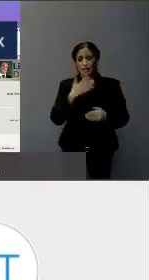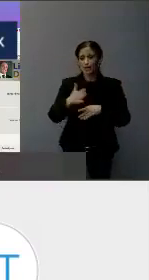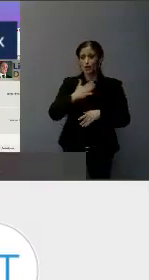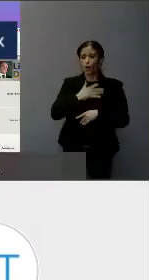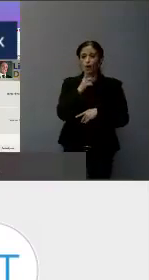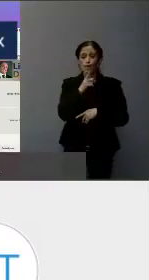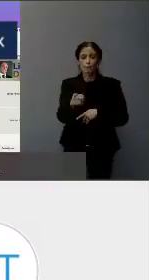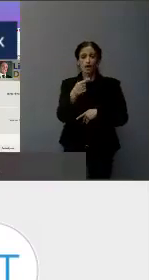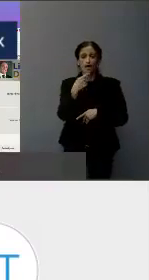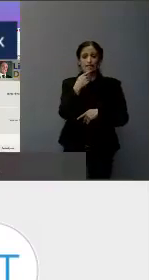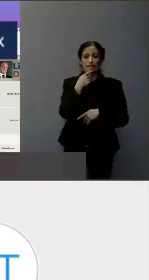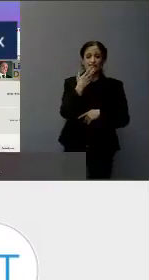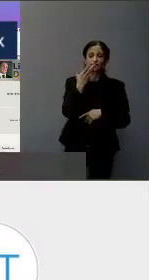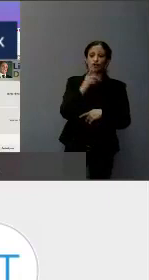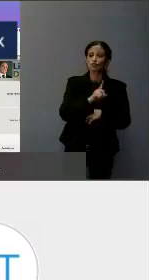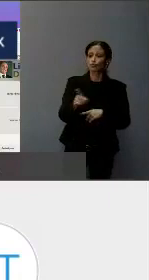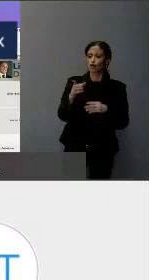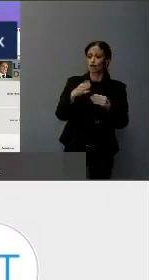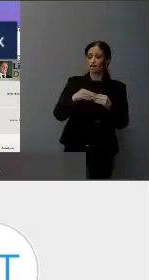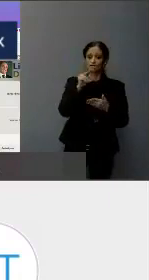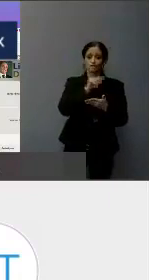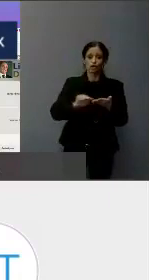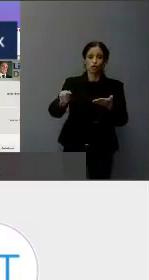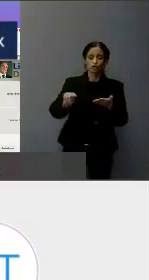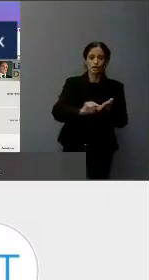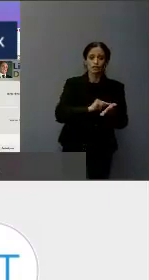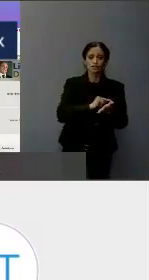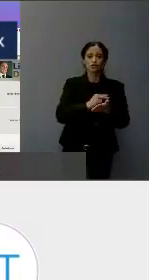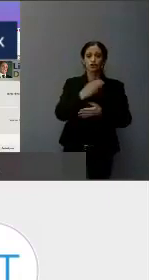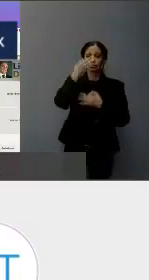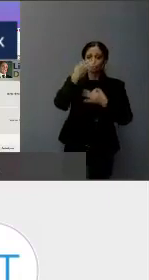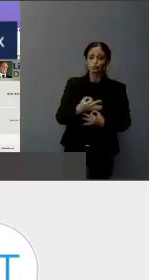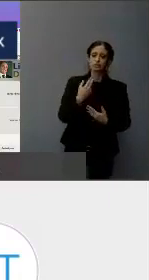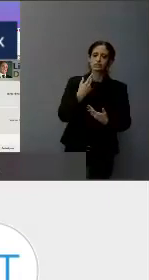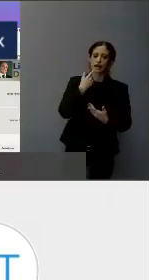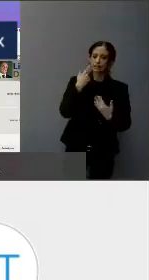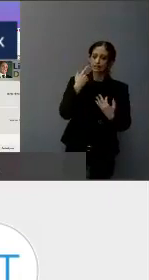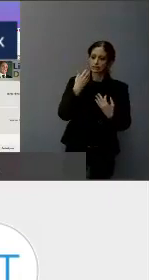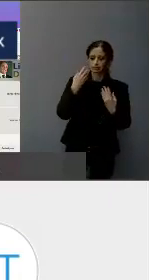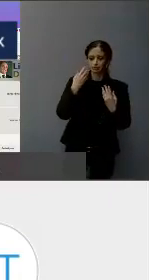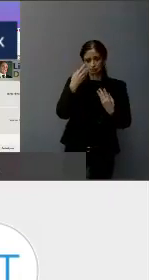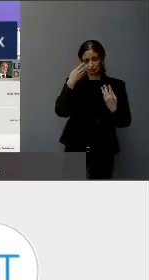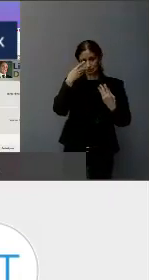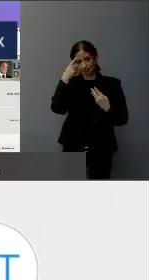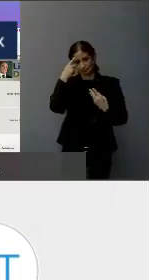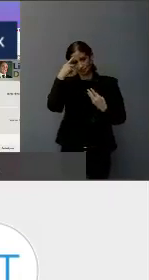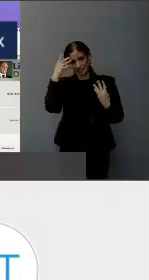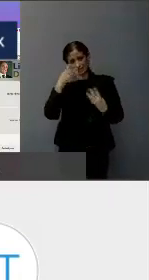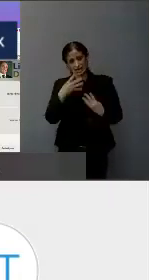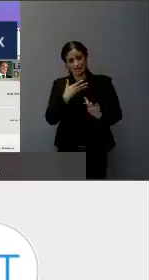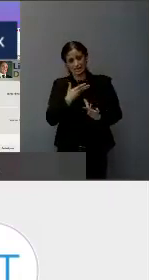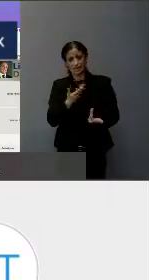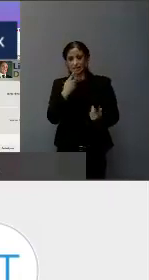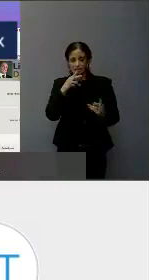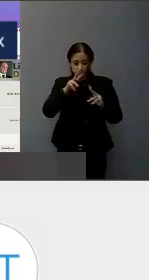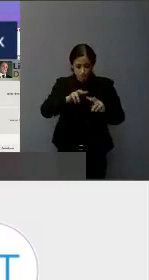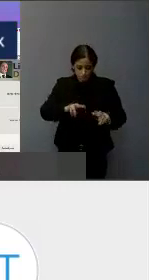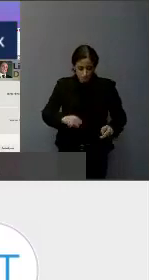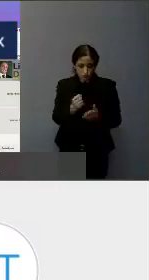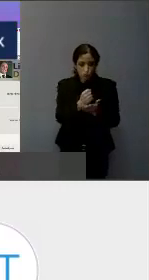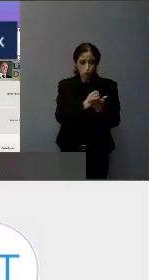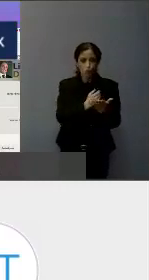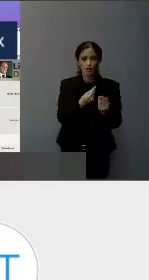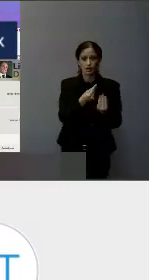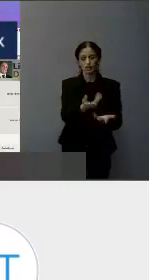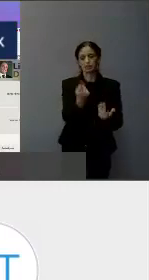non vuole fare una votazione giusta e sensata collaborando tutti i documenti e per questo vi